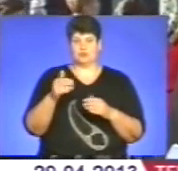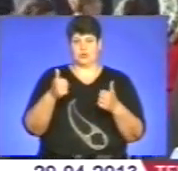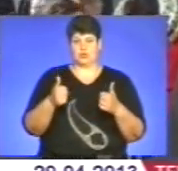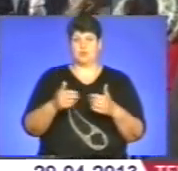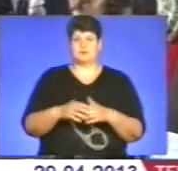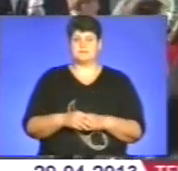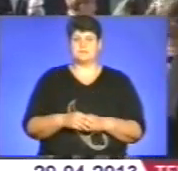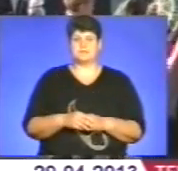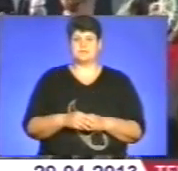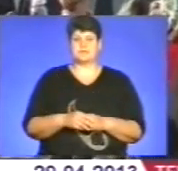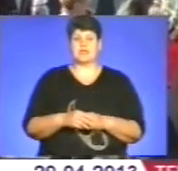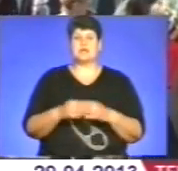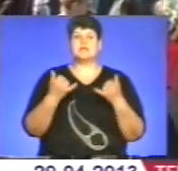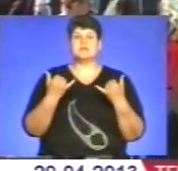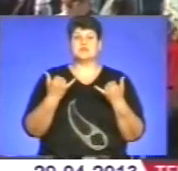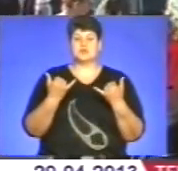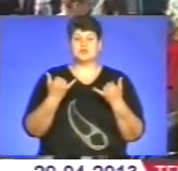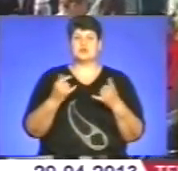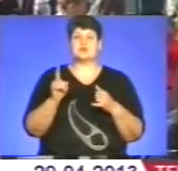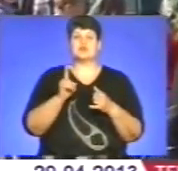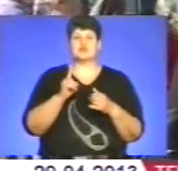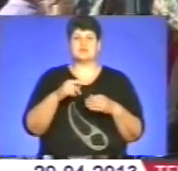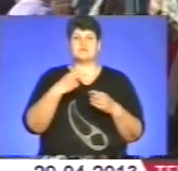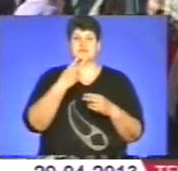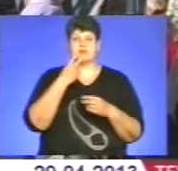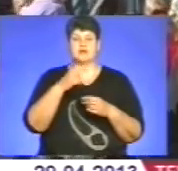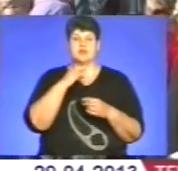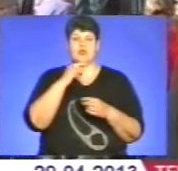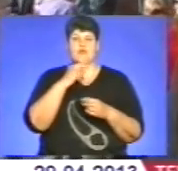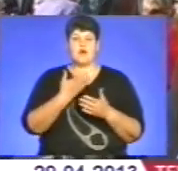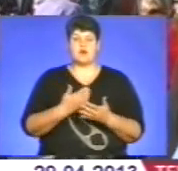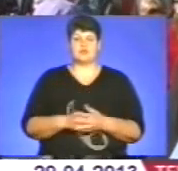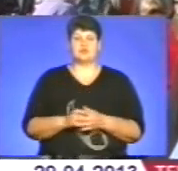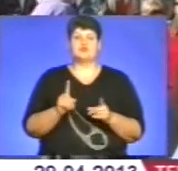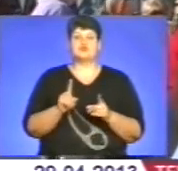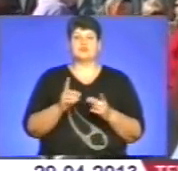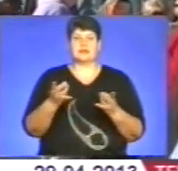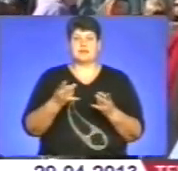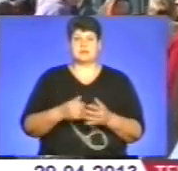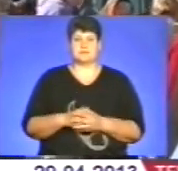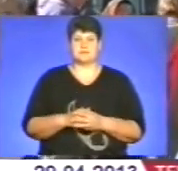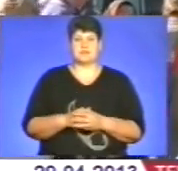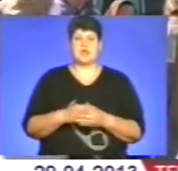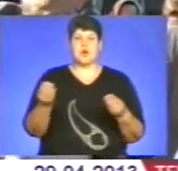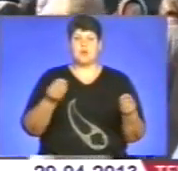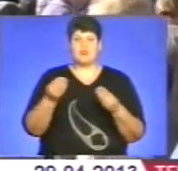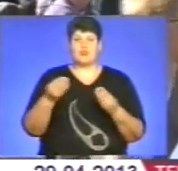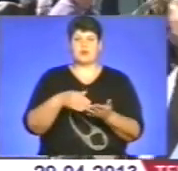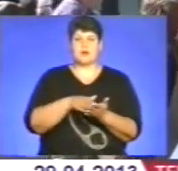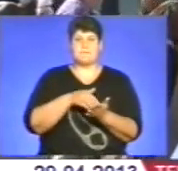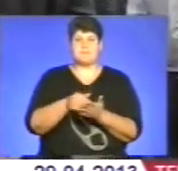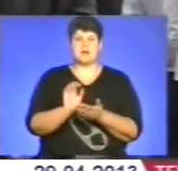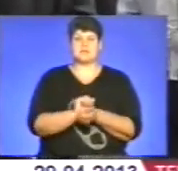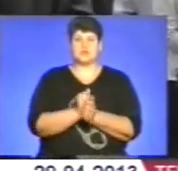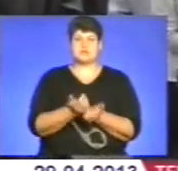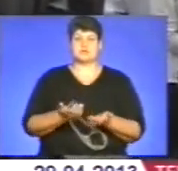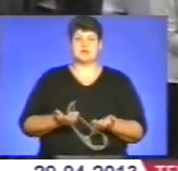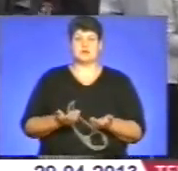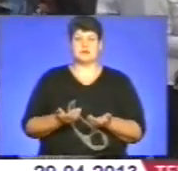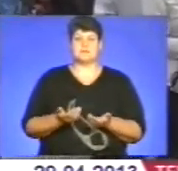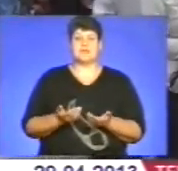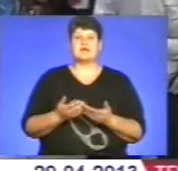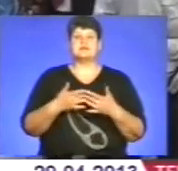Сьогодні, перш за все, на що звертаєте увагу? Що потрібно? мука, масло, сир. За